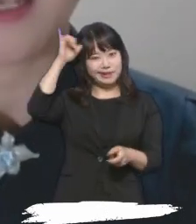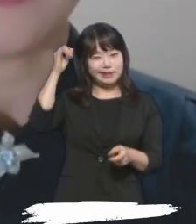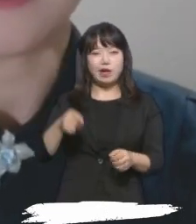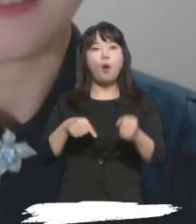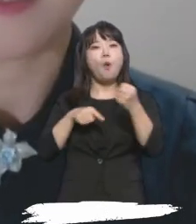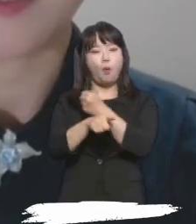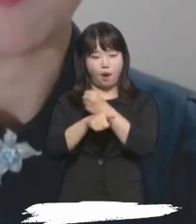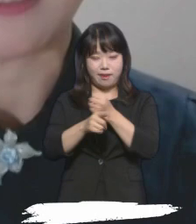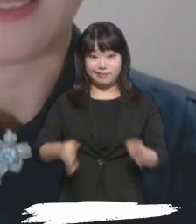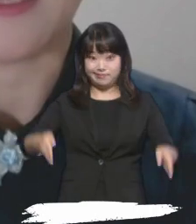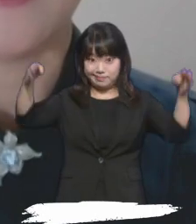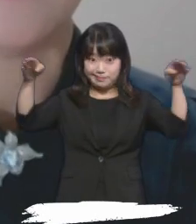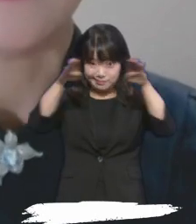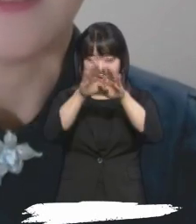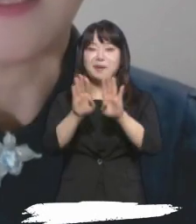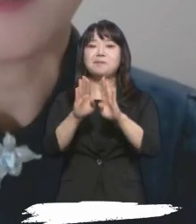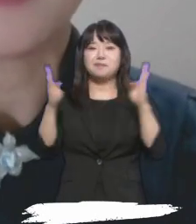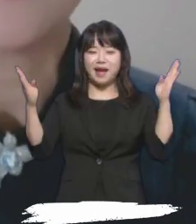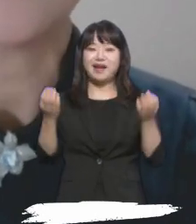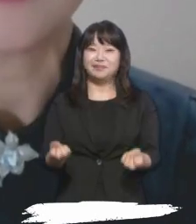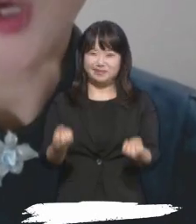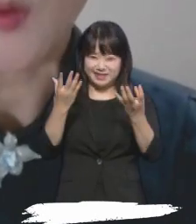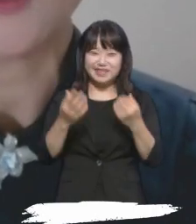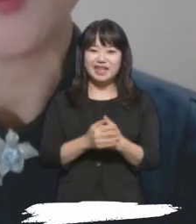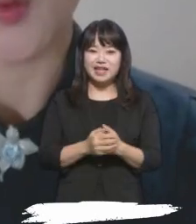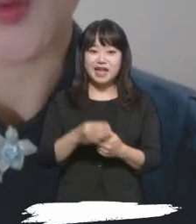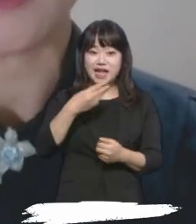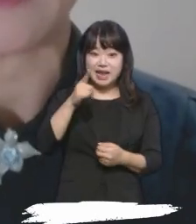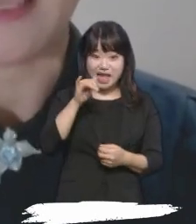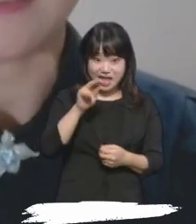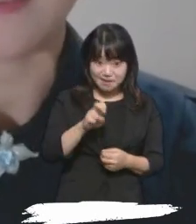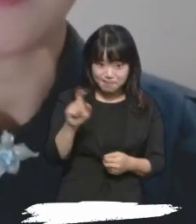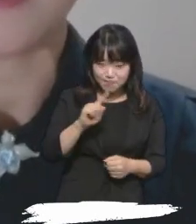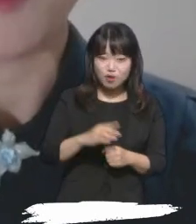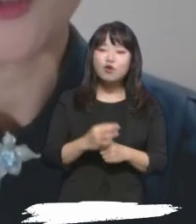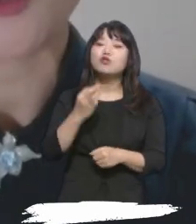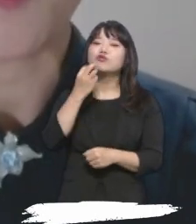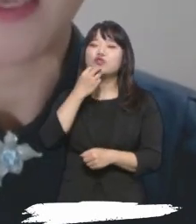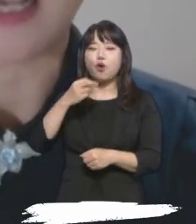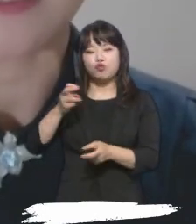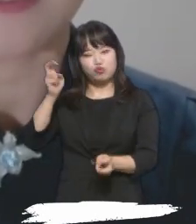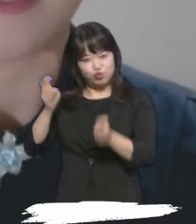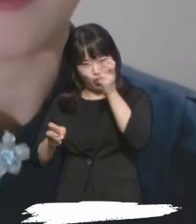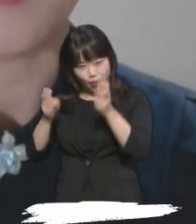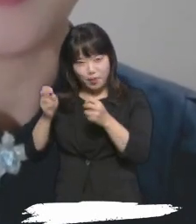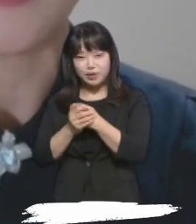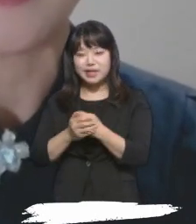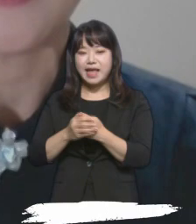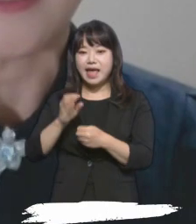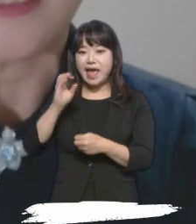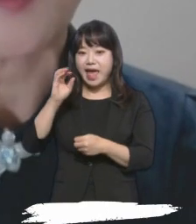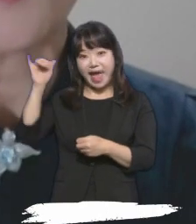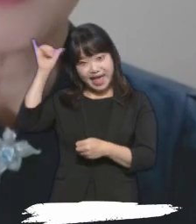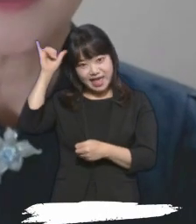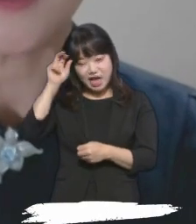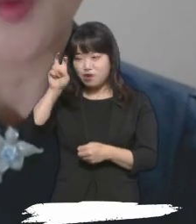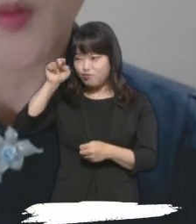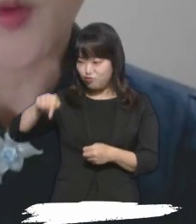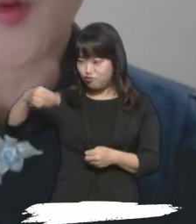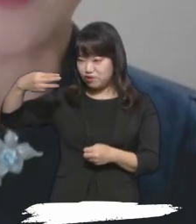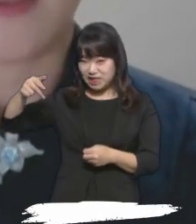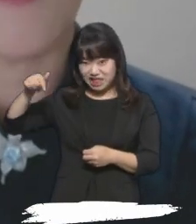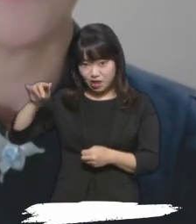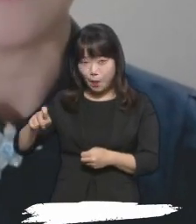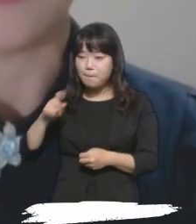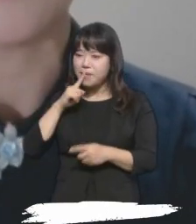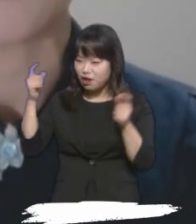라임 개관식이 있었습니다. 라임은 서울 로봇 AI 뮤지엄의 약자인데요. 인공지능